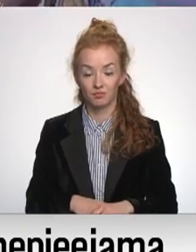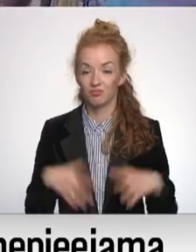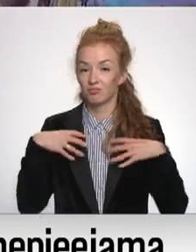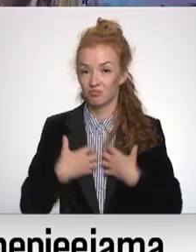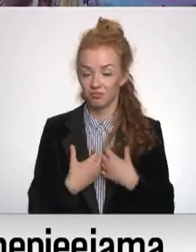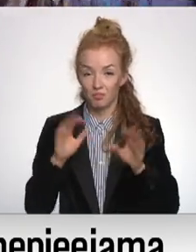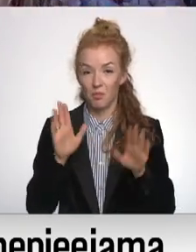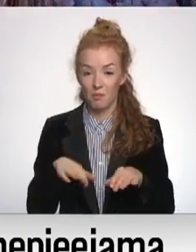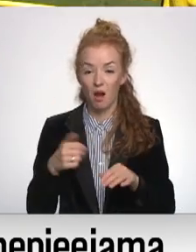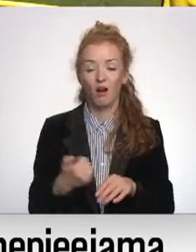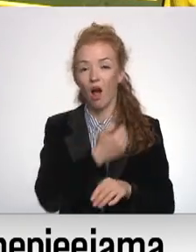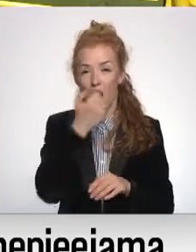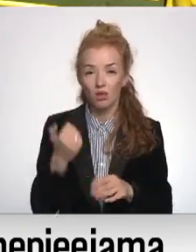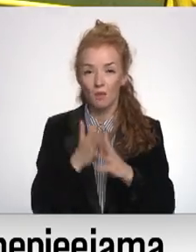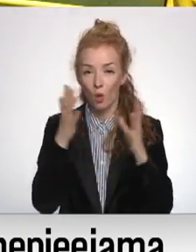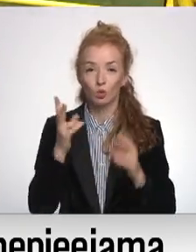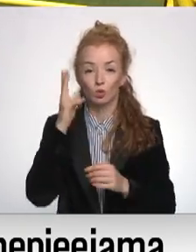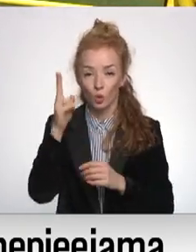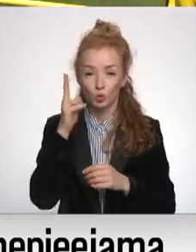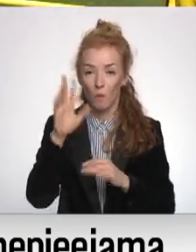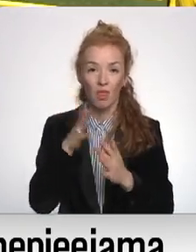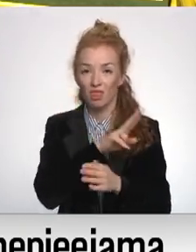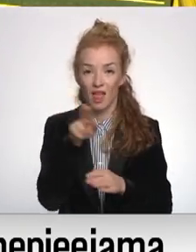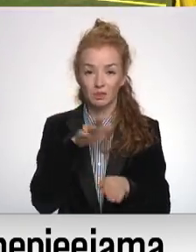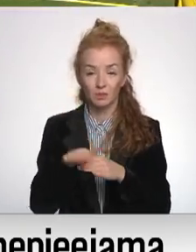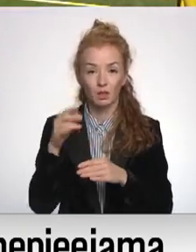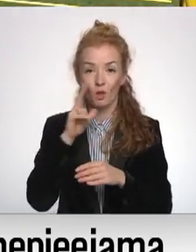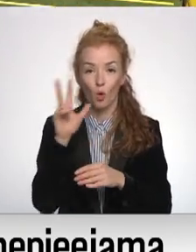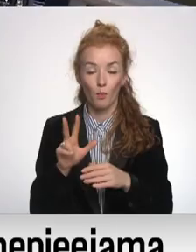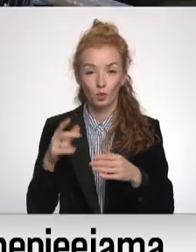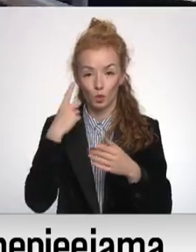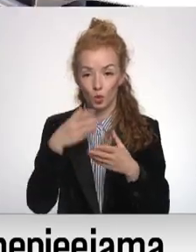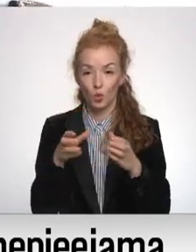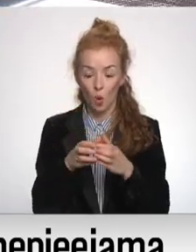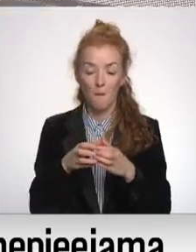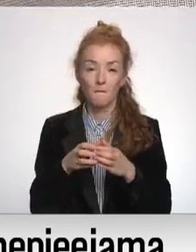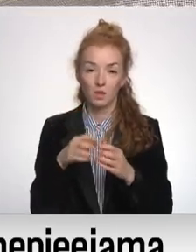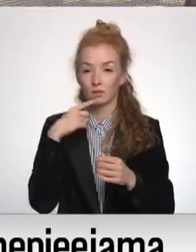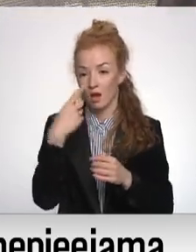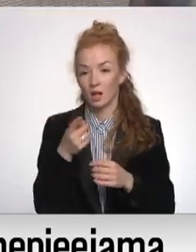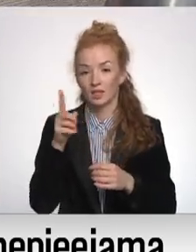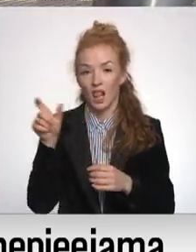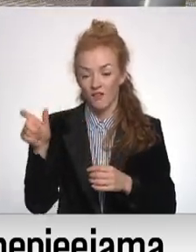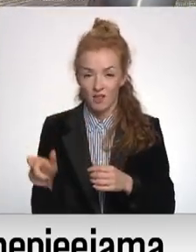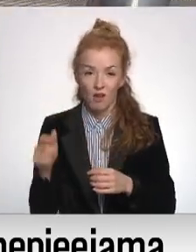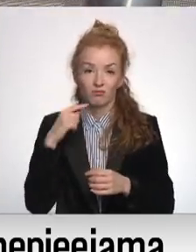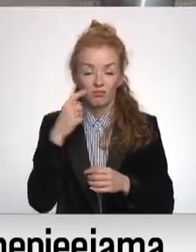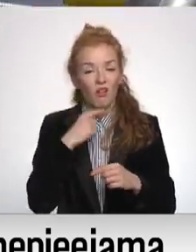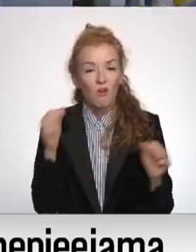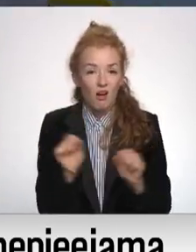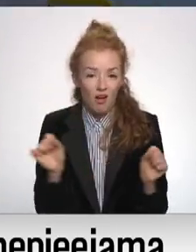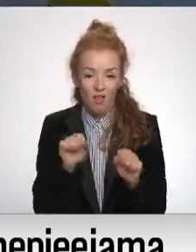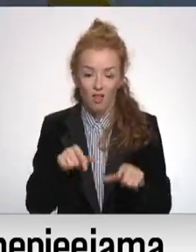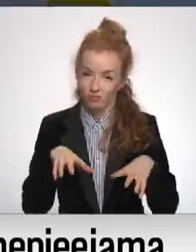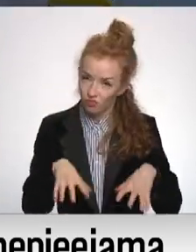Sarūktināmu par gadiem solīto un neizpildīto no Daugavpils domes puses pauš Silvija. Gribējās, lai ātrāk viss